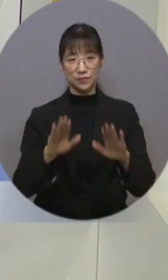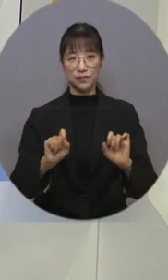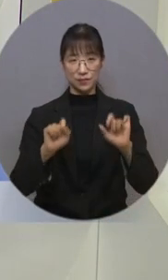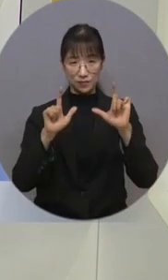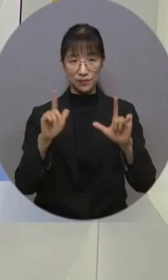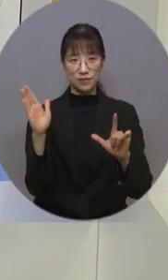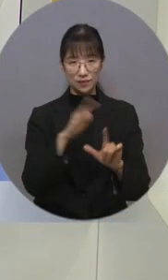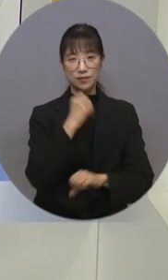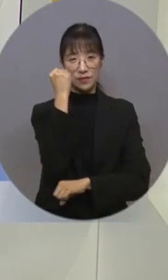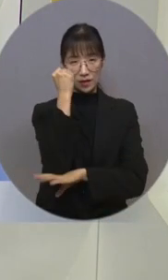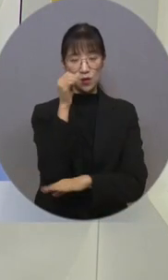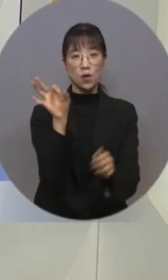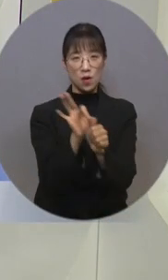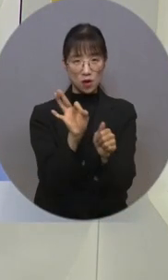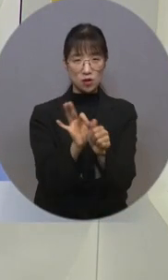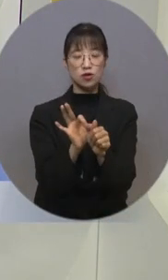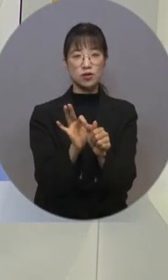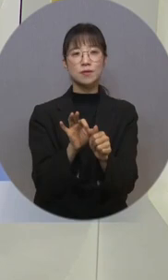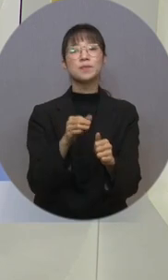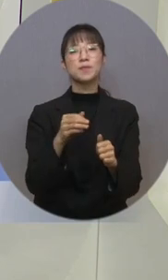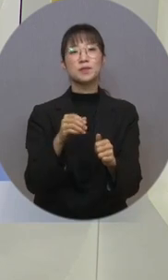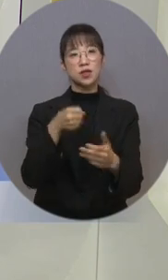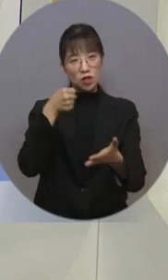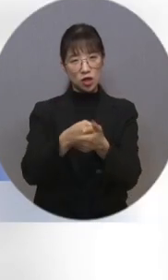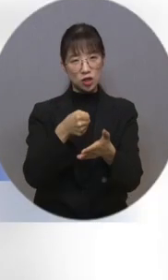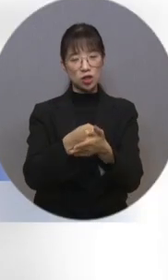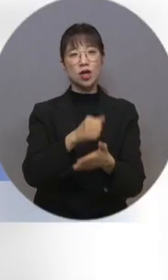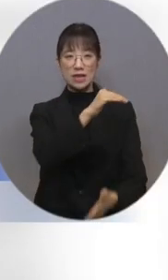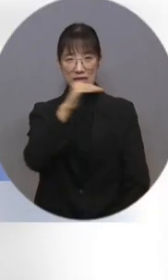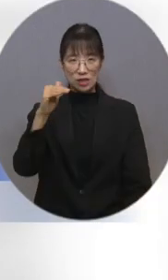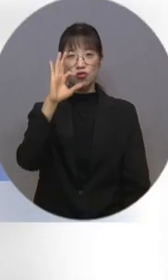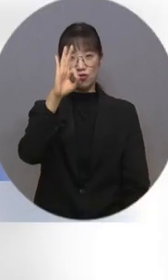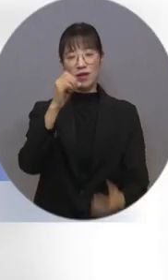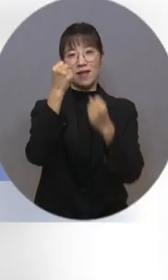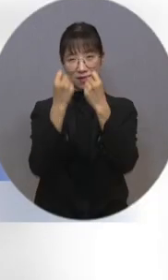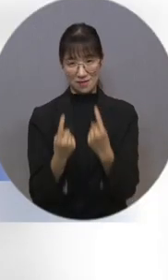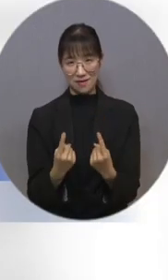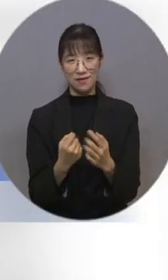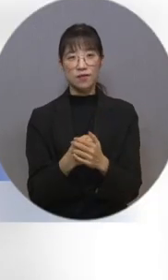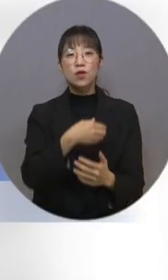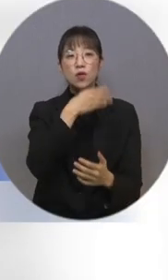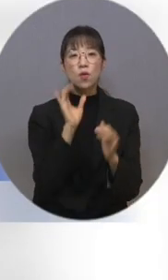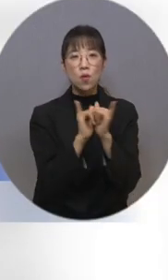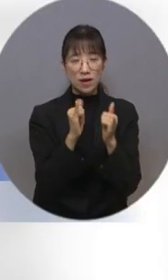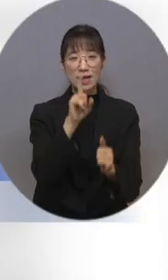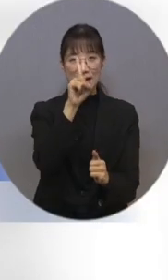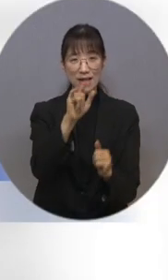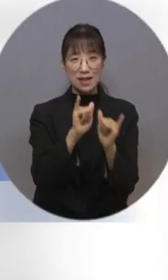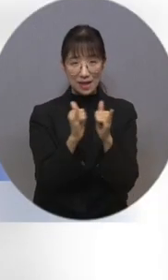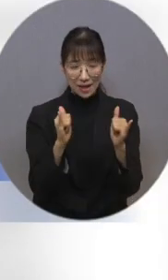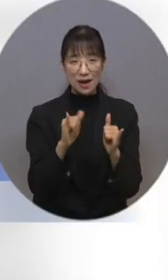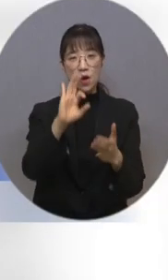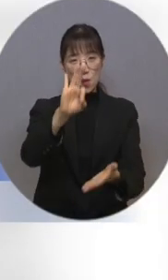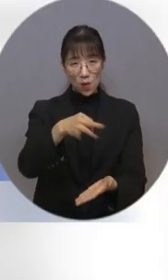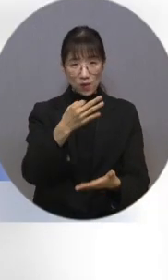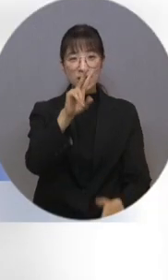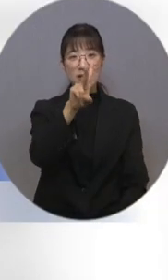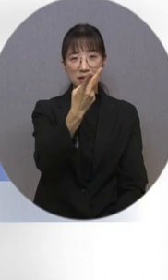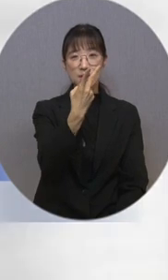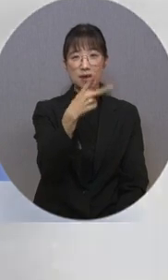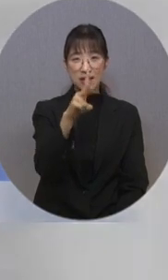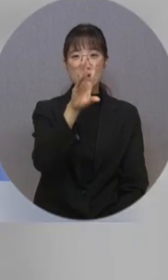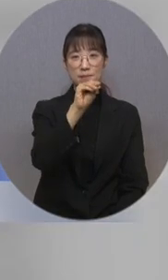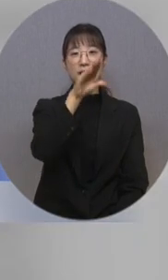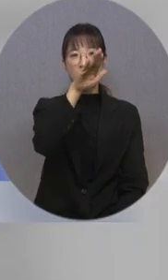올해부터 기초연금 선정 기준액이 완화됩니다. 이에 따라 노인 단독 가구의 경우 월 소득이 202만 원